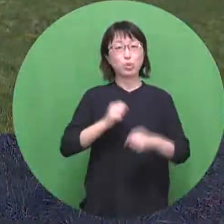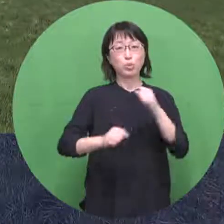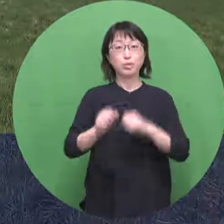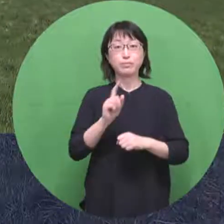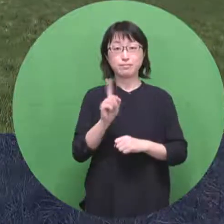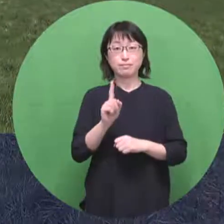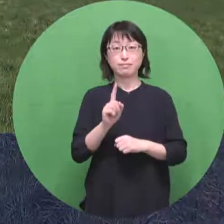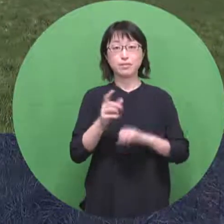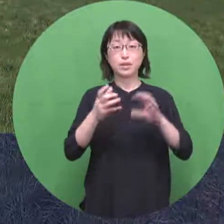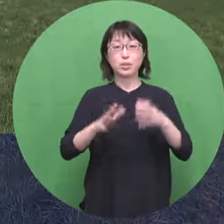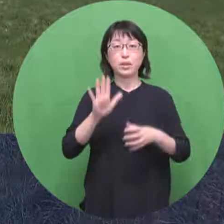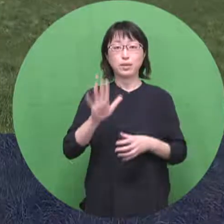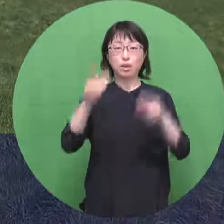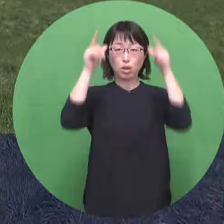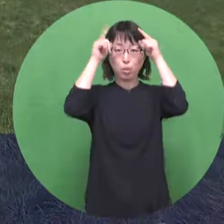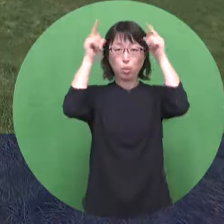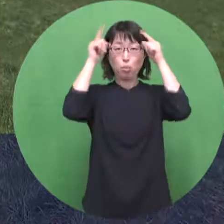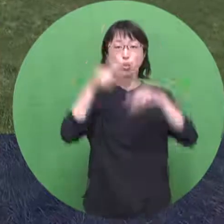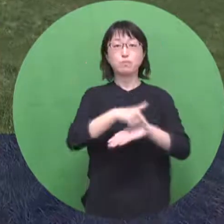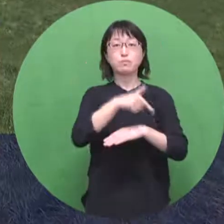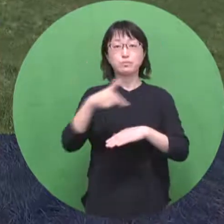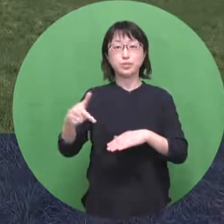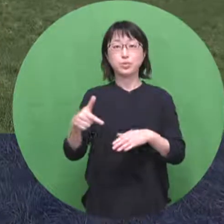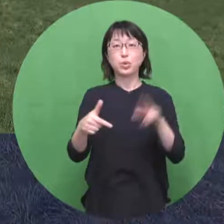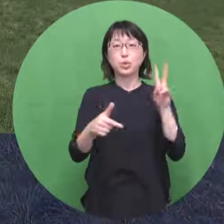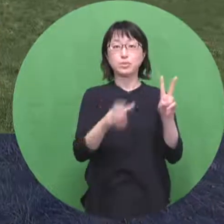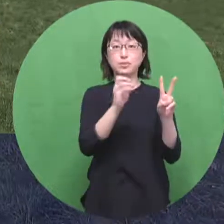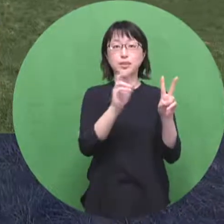その取り組みが岩手モーモープロジェクト